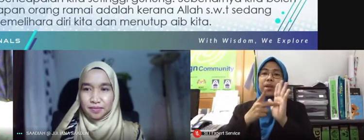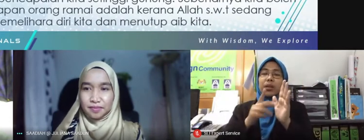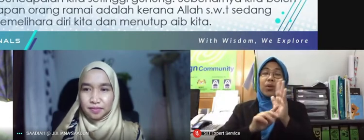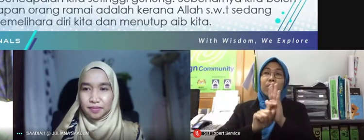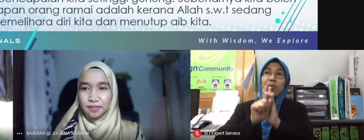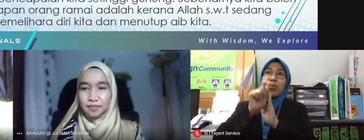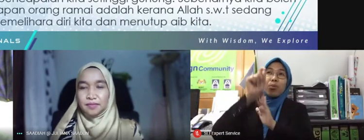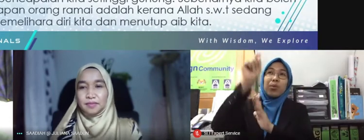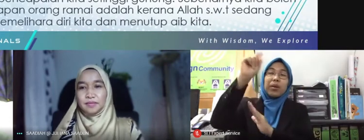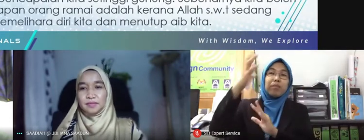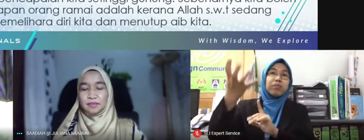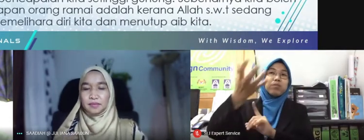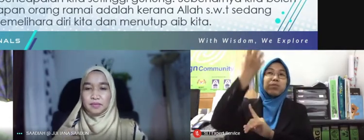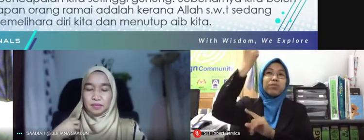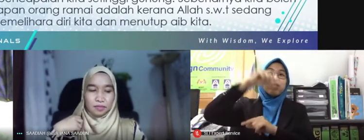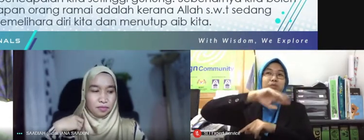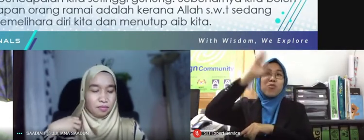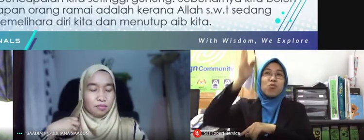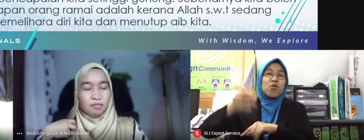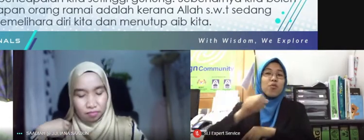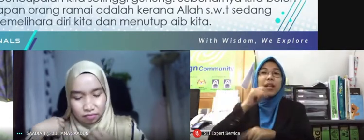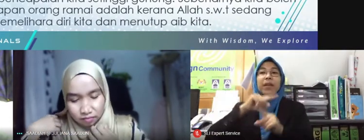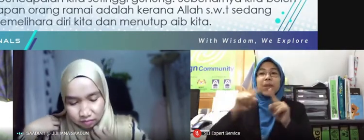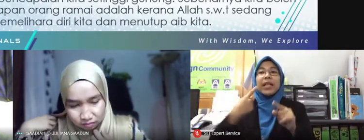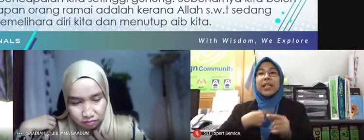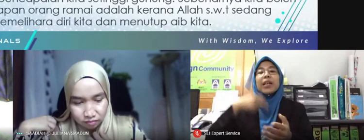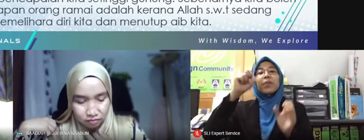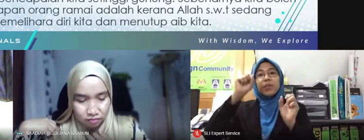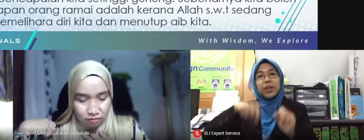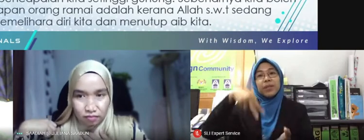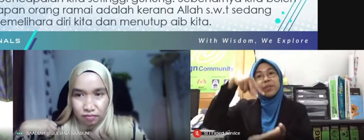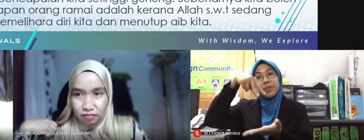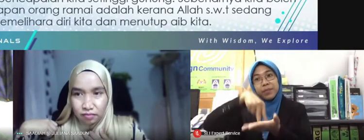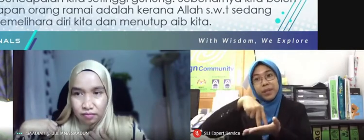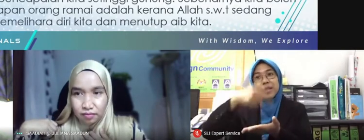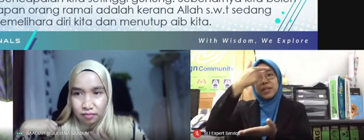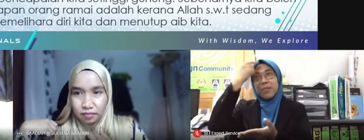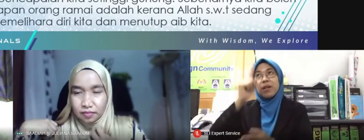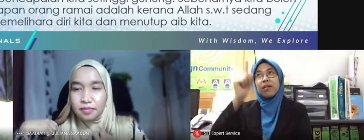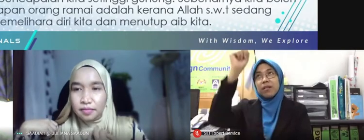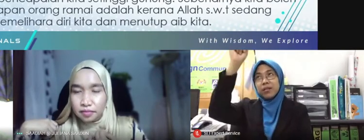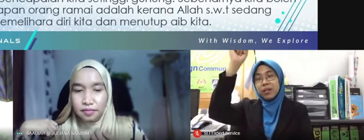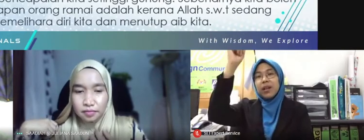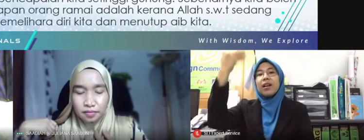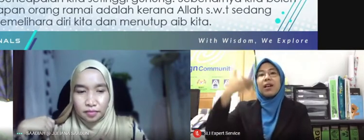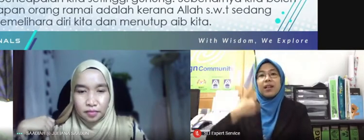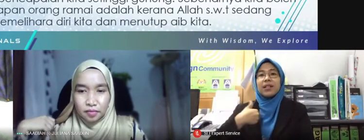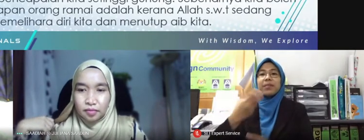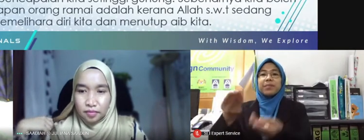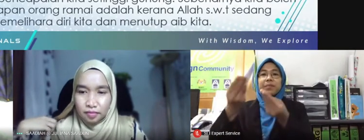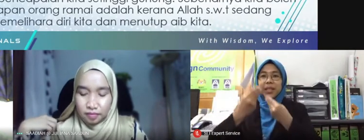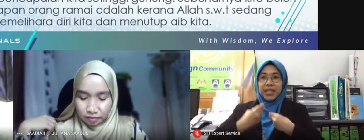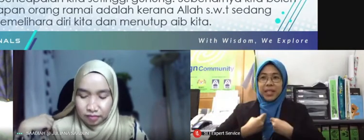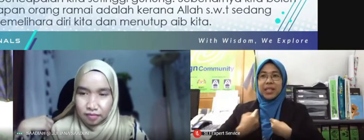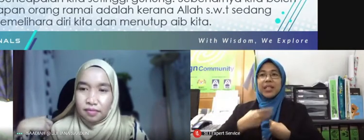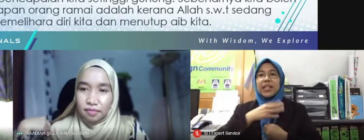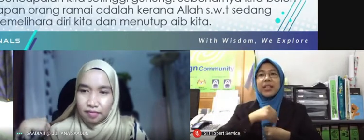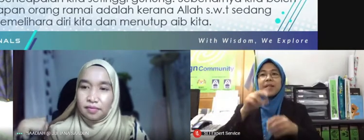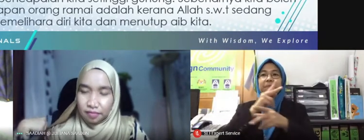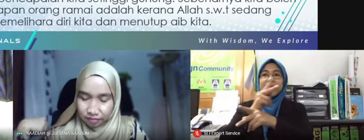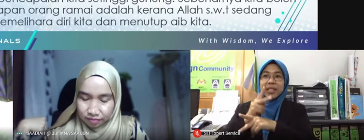gunung, tetapi sebenarnya kita boleh berdiri di hadapan orang ramai adalah kerana Allah Subhanahu Wa Taala sedang